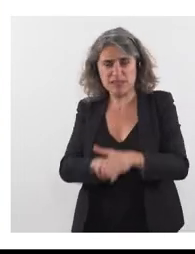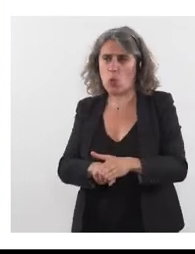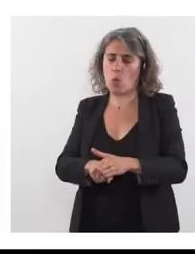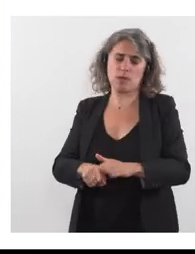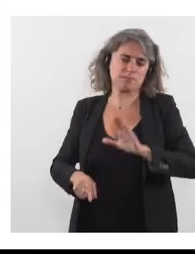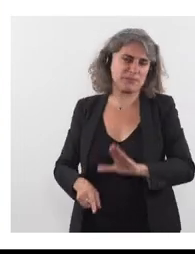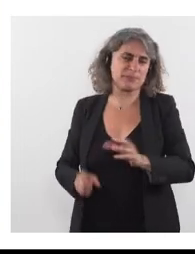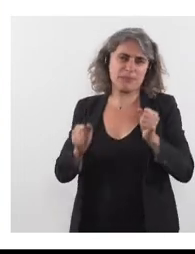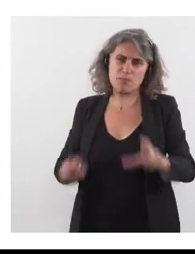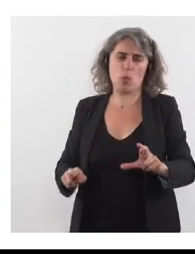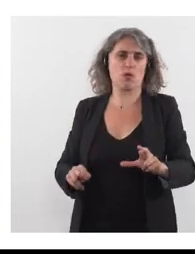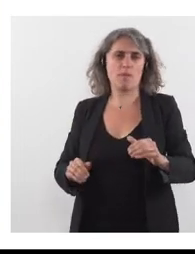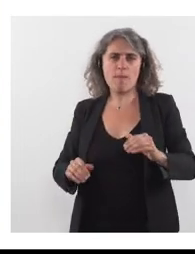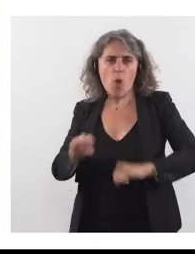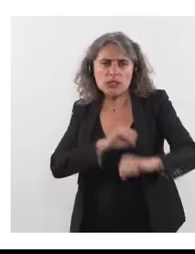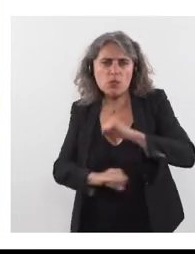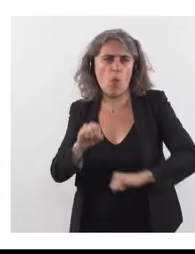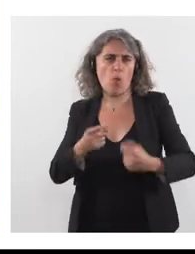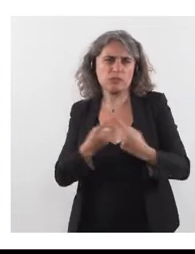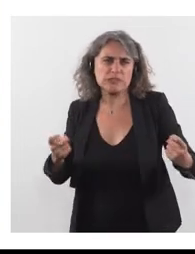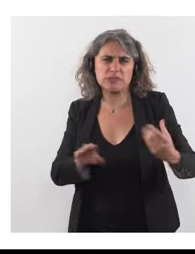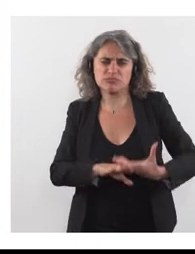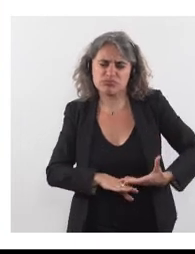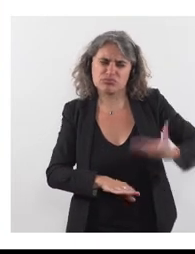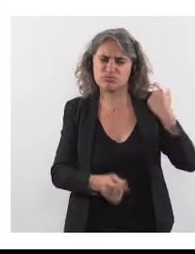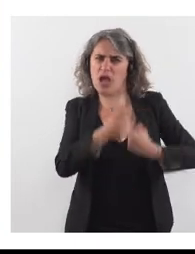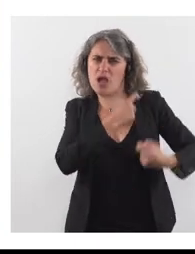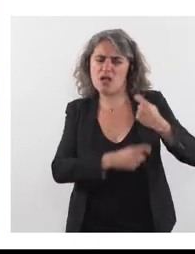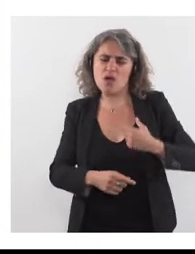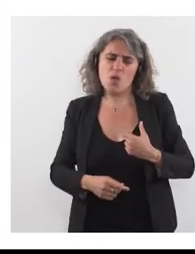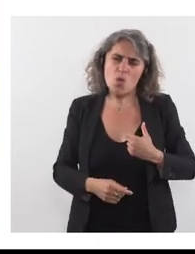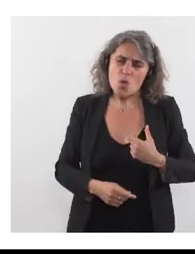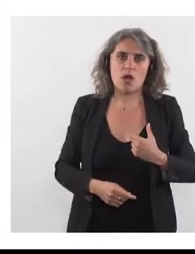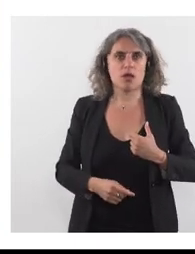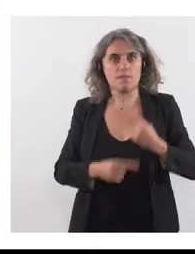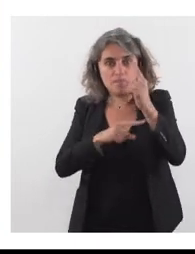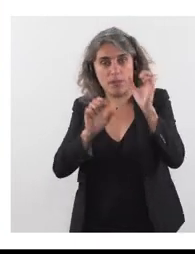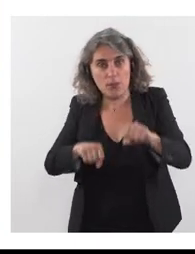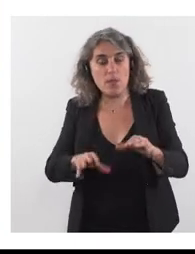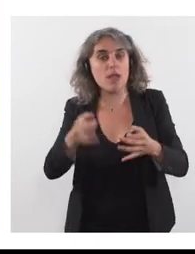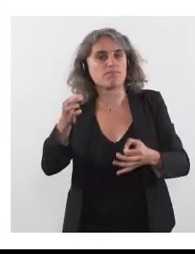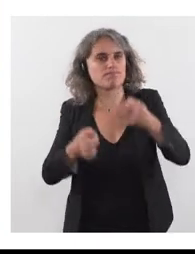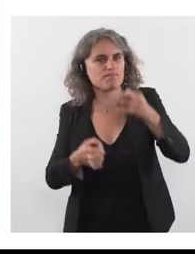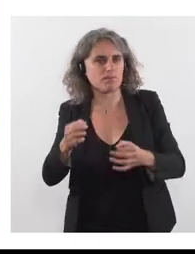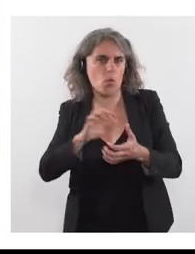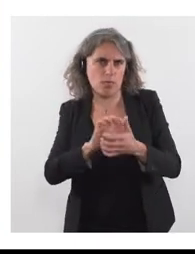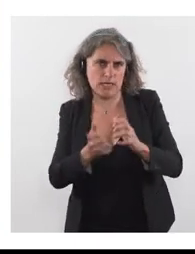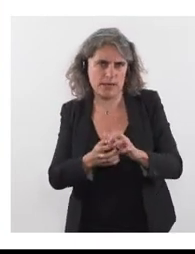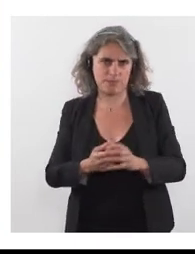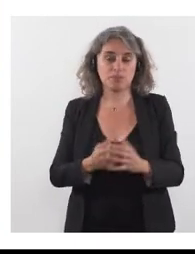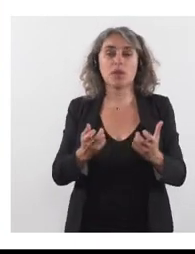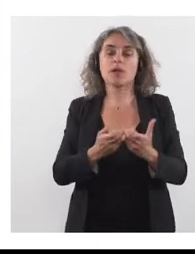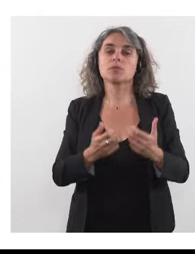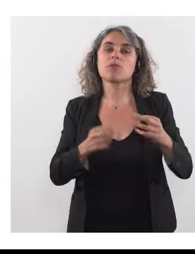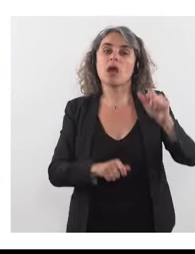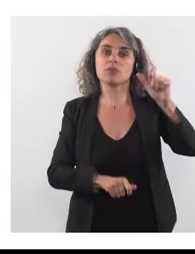même des organisations. Mais ces procès restent fragiles. Pour les affermir, nous devons